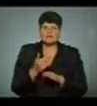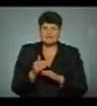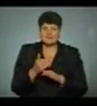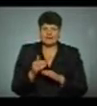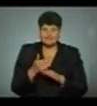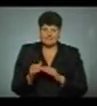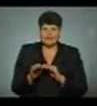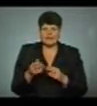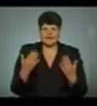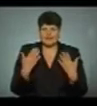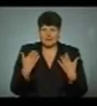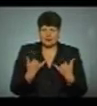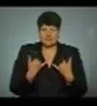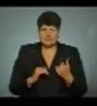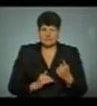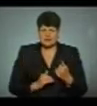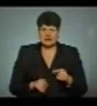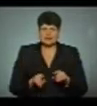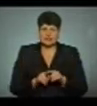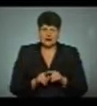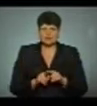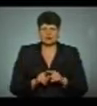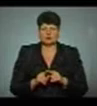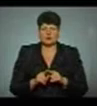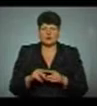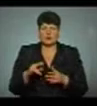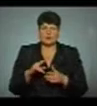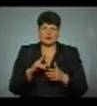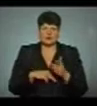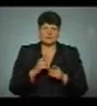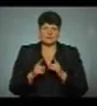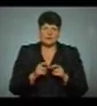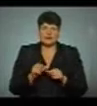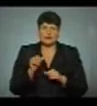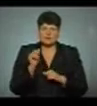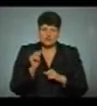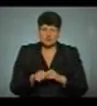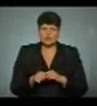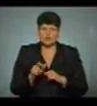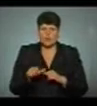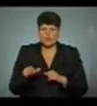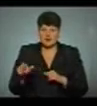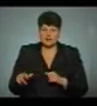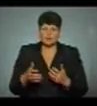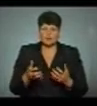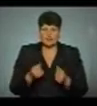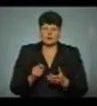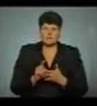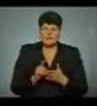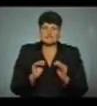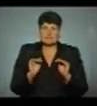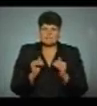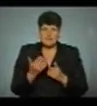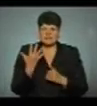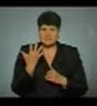бізнесу, а також концепцію податкових змін. Окрім цього, громадяни, які отримують пенсію менше